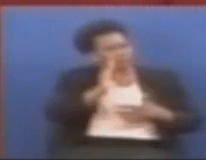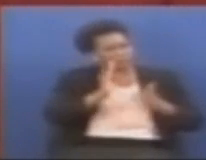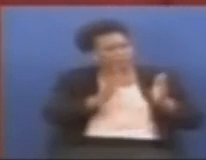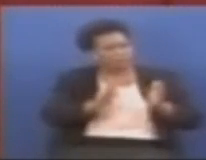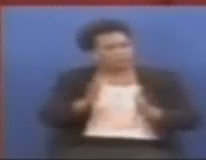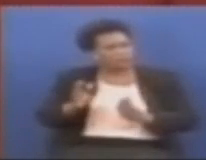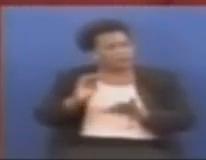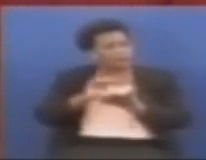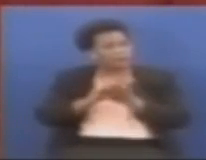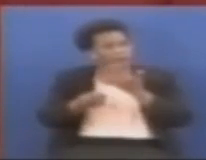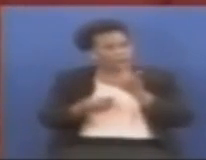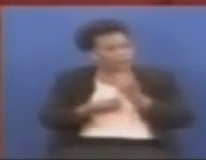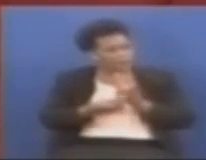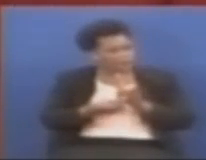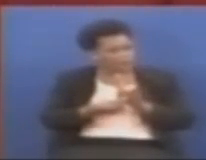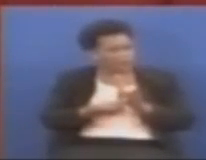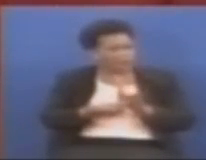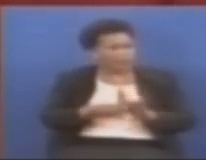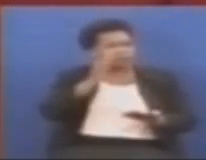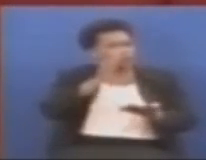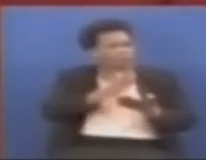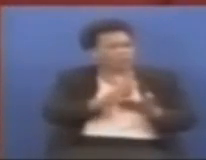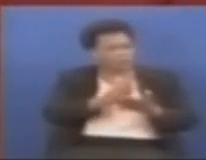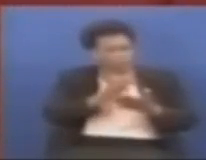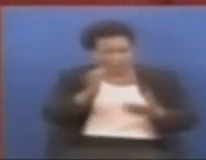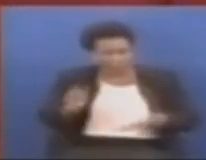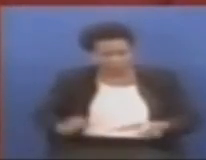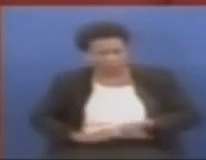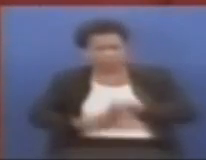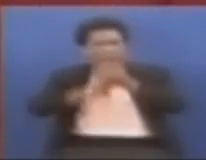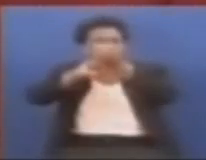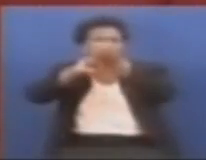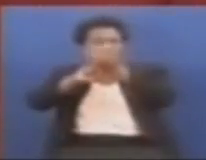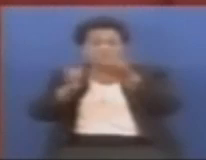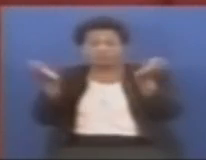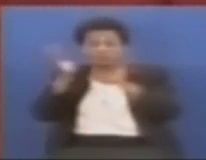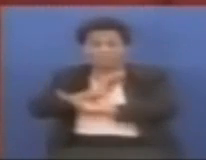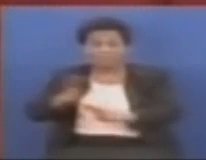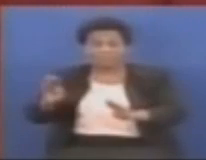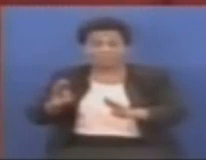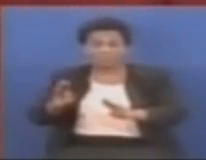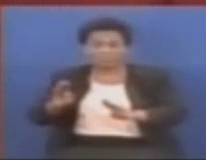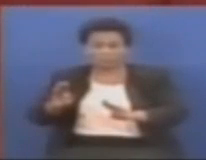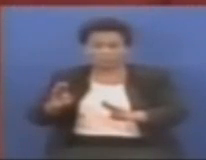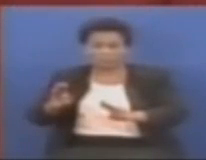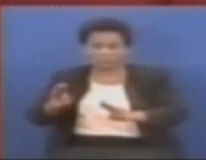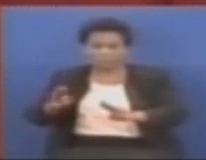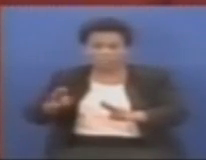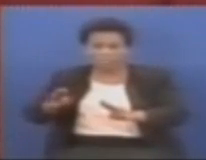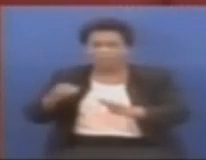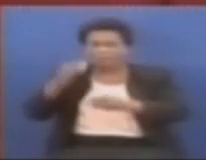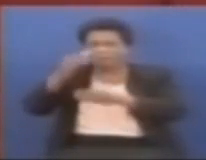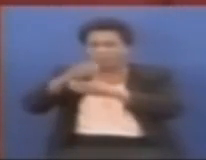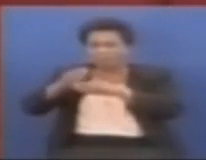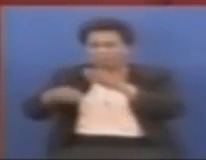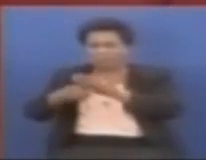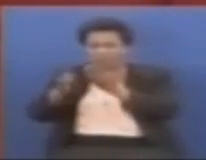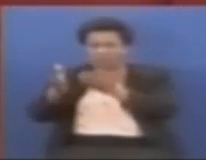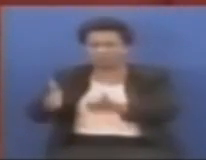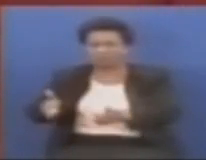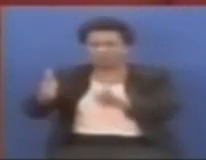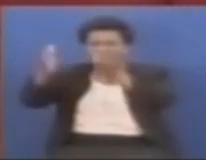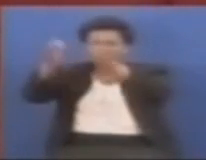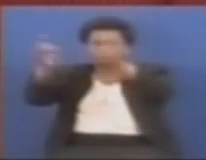mpango gani wa kusaidia kukamilisha ujenzi wa maboma mbalimbali ambayo yamo katika